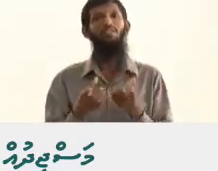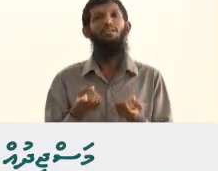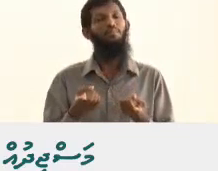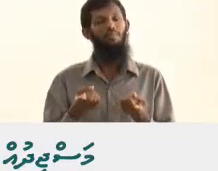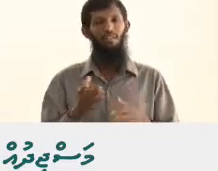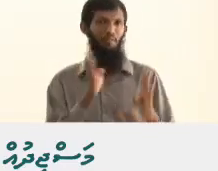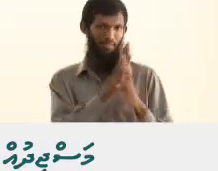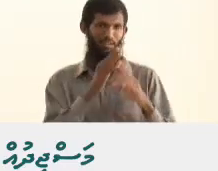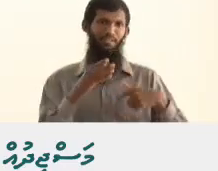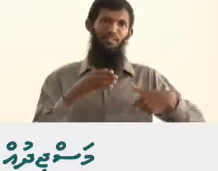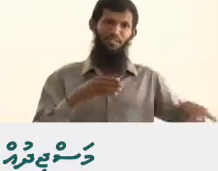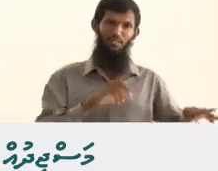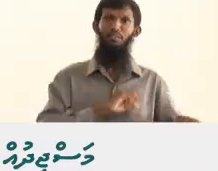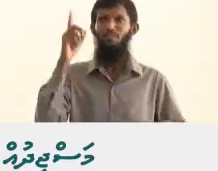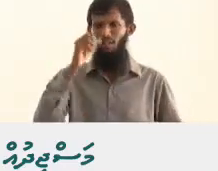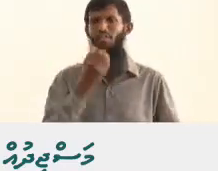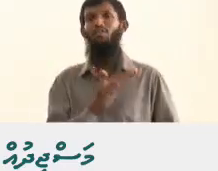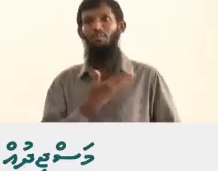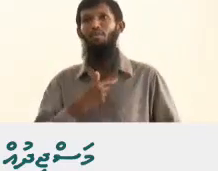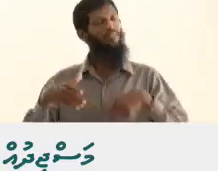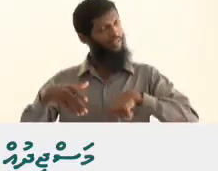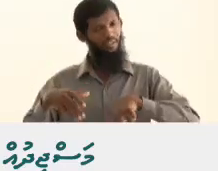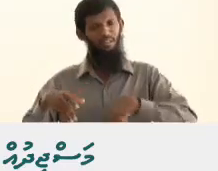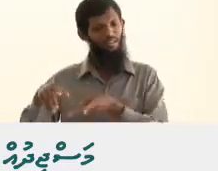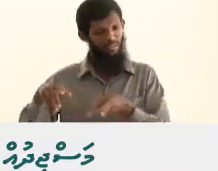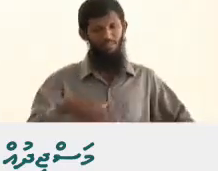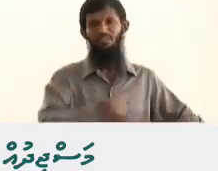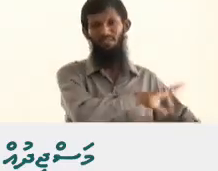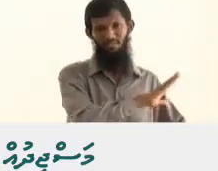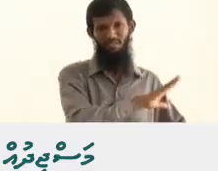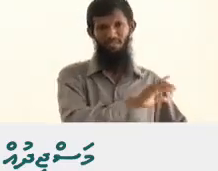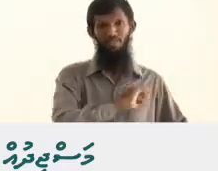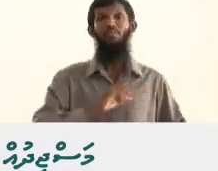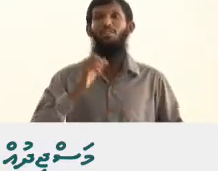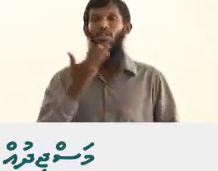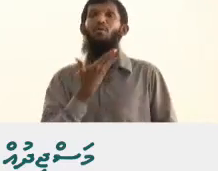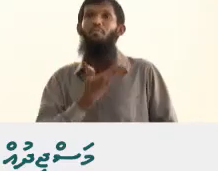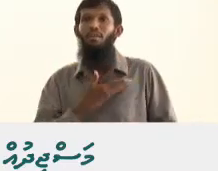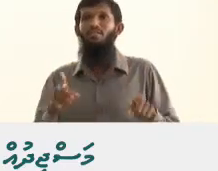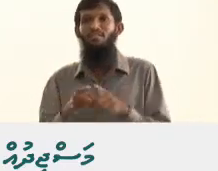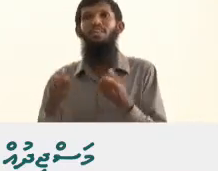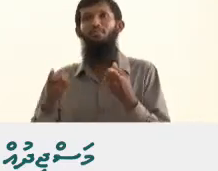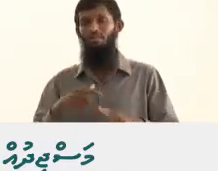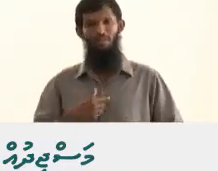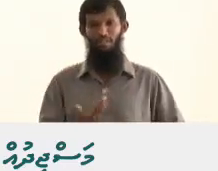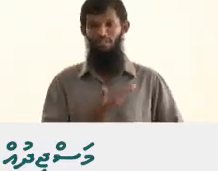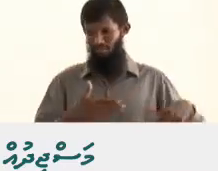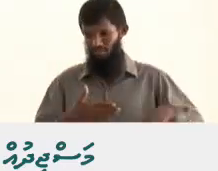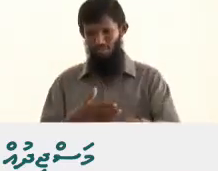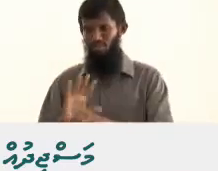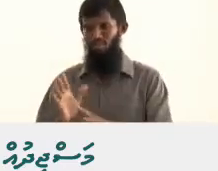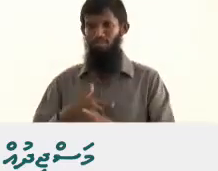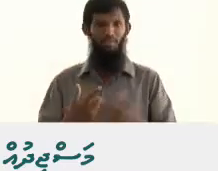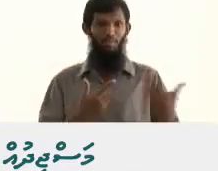sham karagawa taunuge balimadukam allahu ge niyafulashe ebahi madina gawa dulahe okamashe